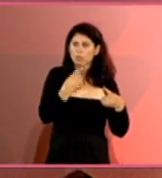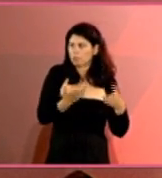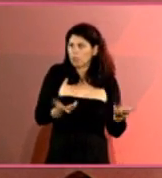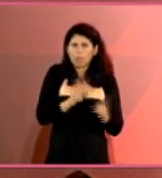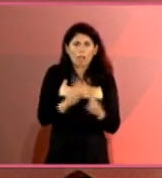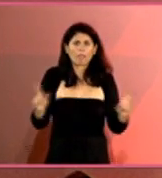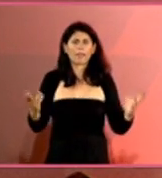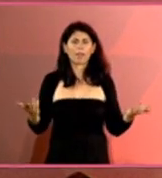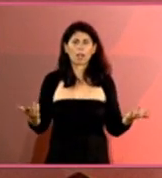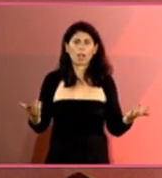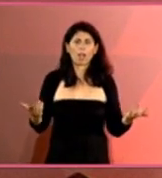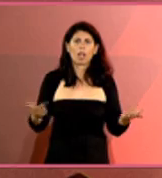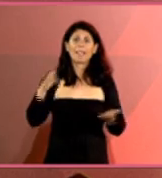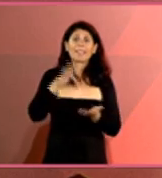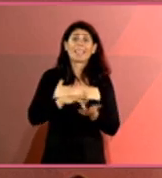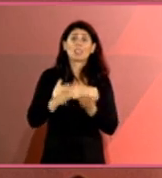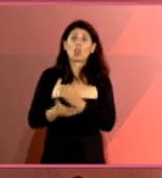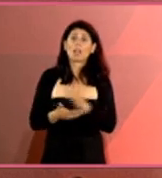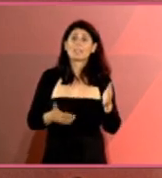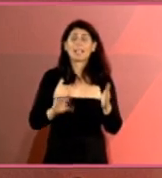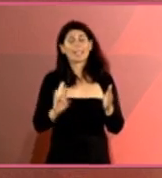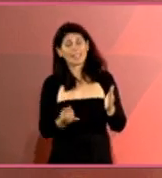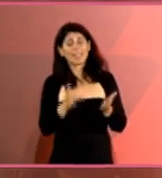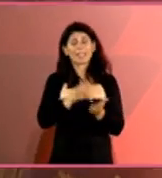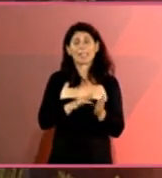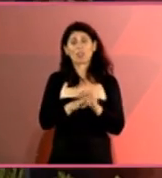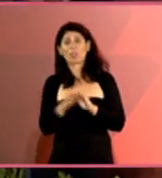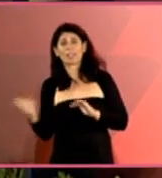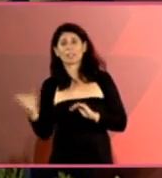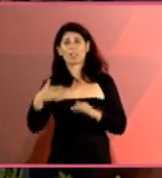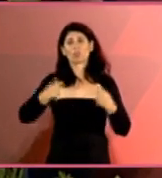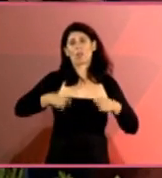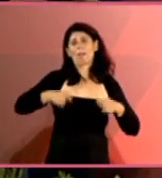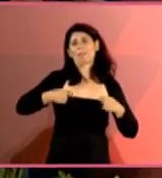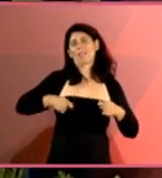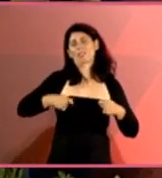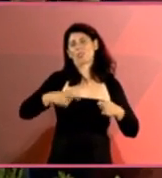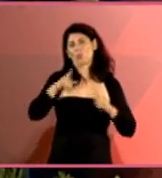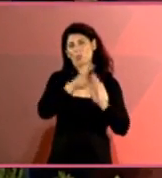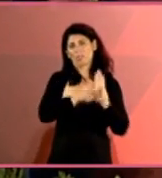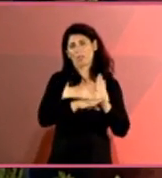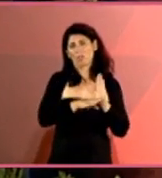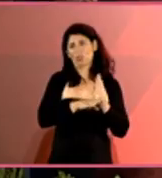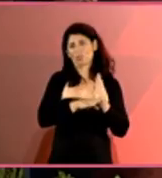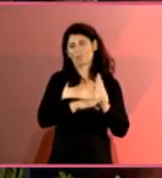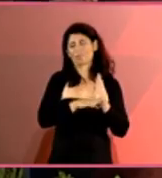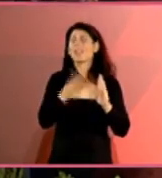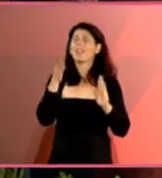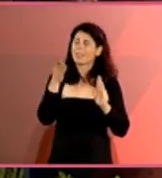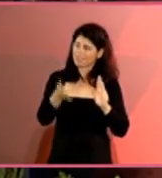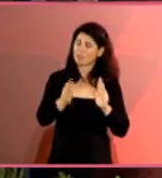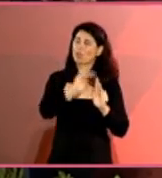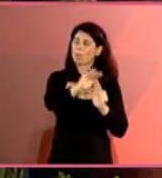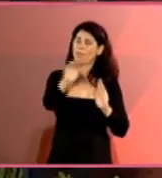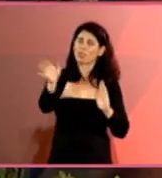καθαρά, κεντροαριστερά ή κεντροδεξιά του καπιταλιστικού συστήματος. Σε αυτούς λοιπόν